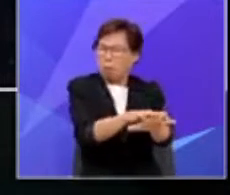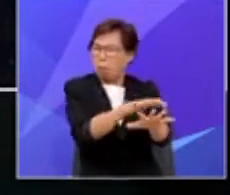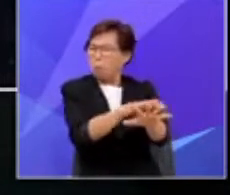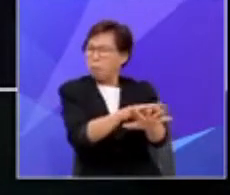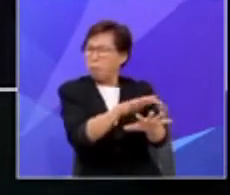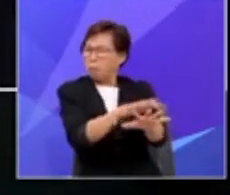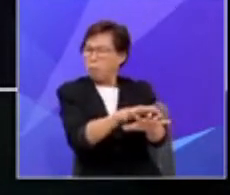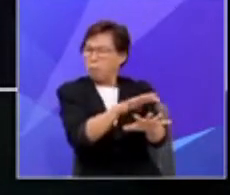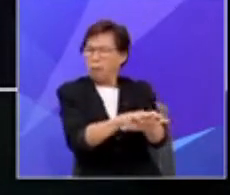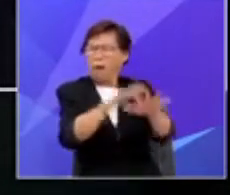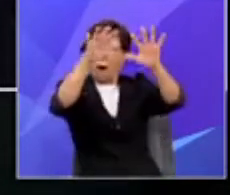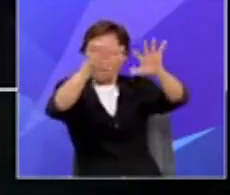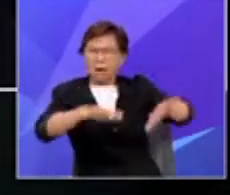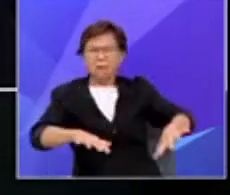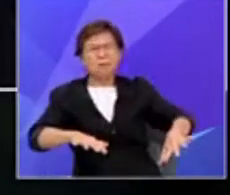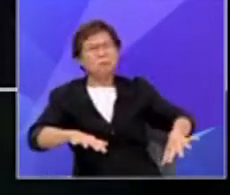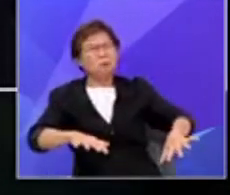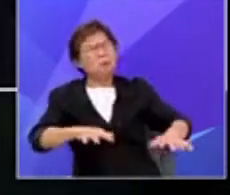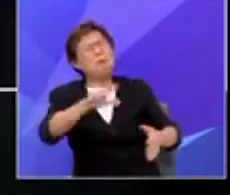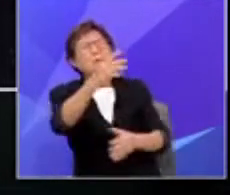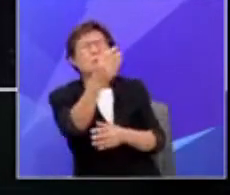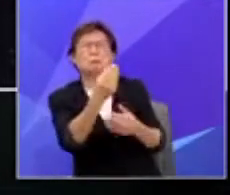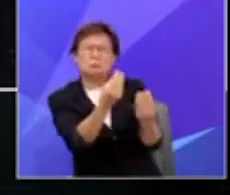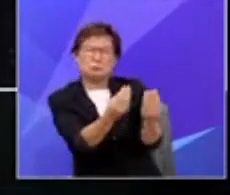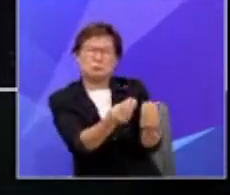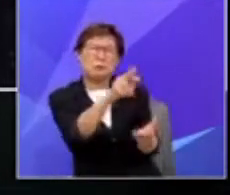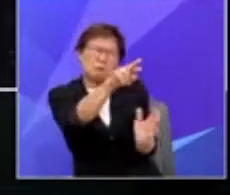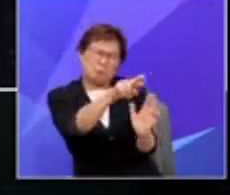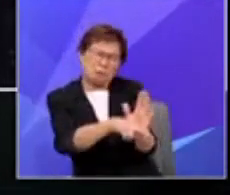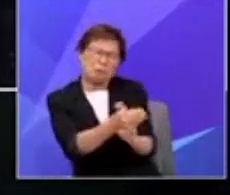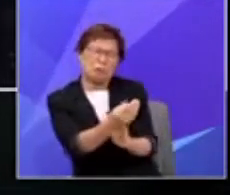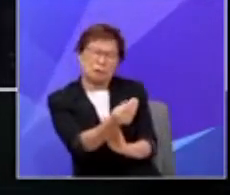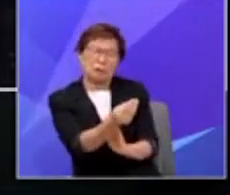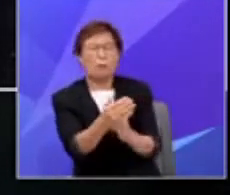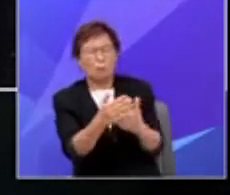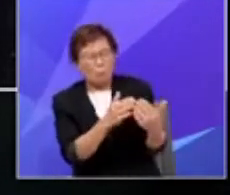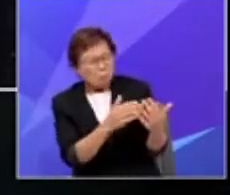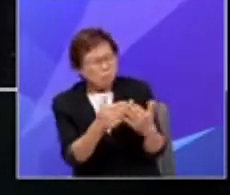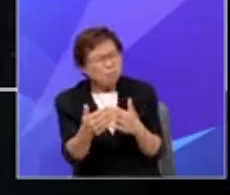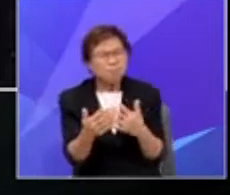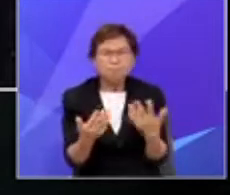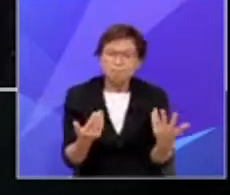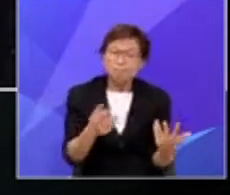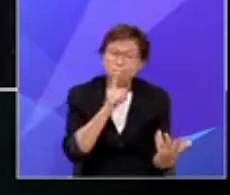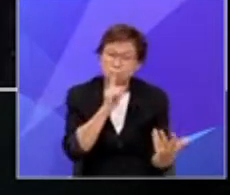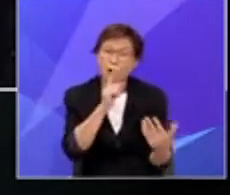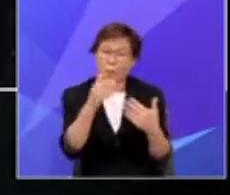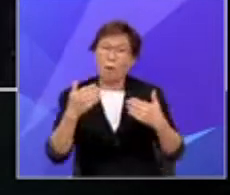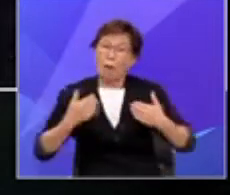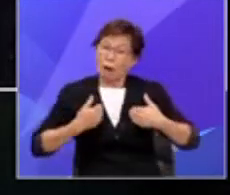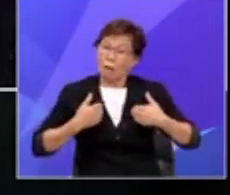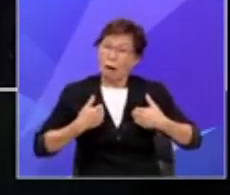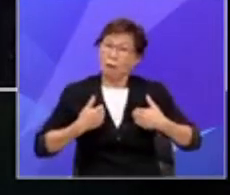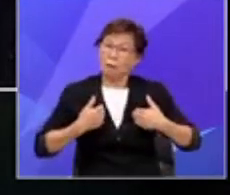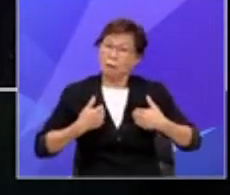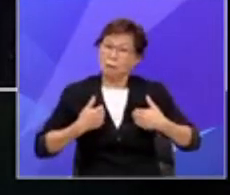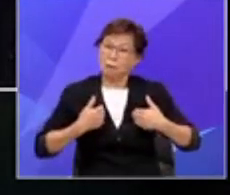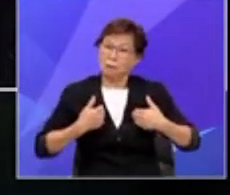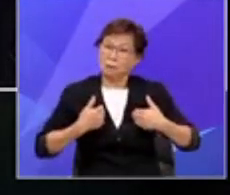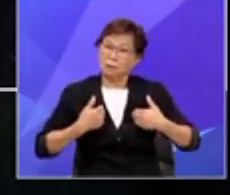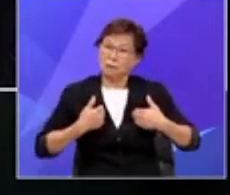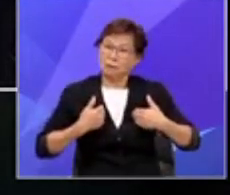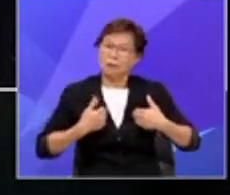di action laga agak rendah Jadi sebenarnya Walaupun memang add friend